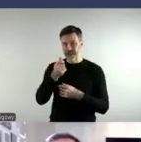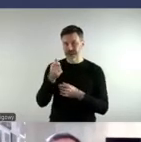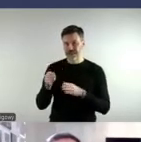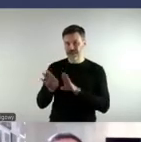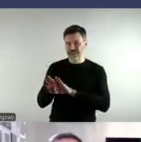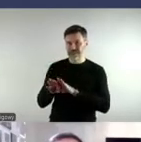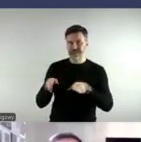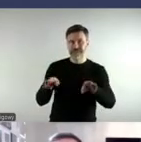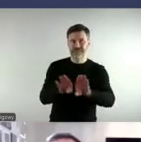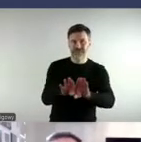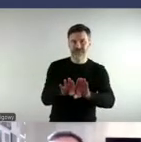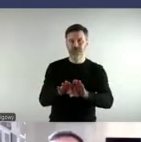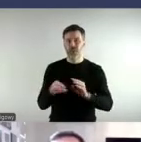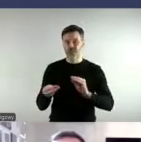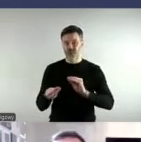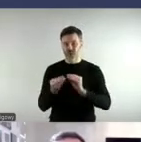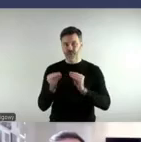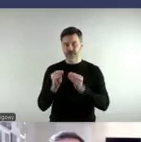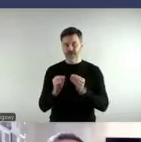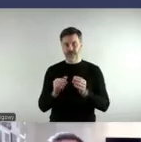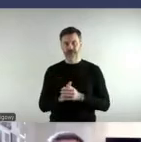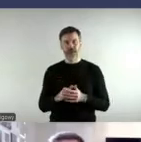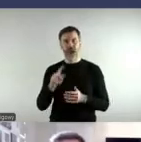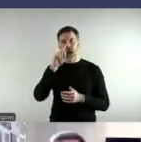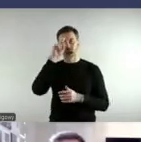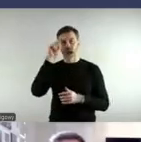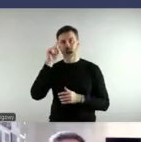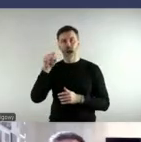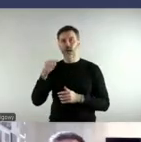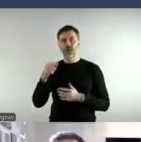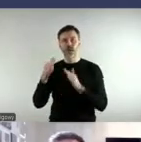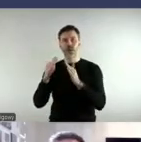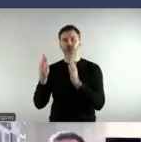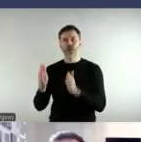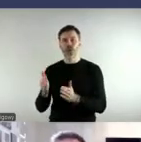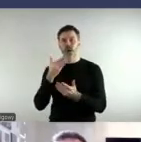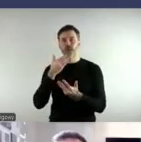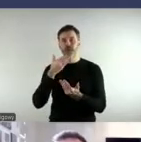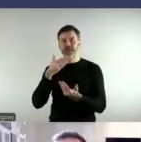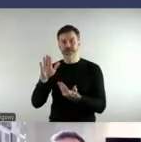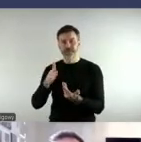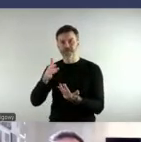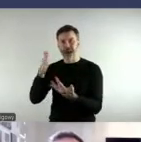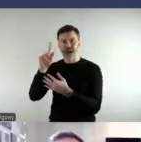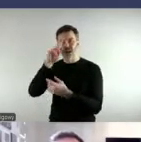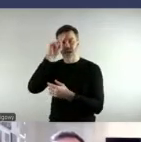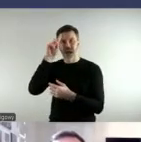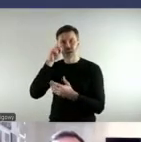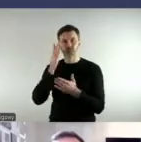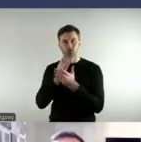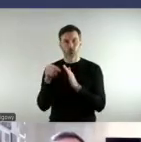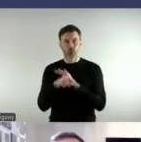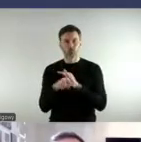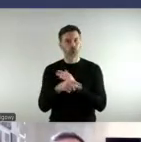busy też street in our problemy city. związane z Then we have co zrobić z problems with mieszkańcami what to do with the residents takiej of kamienicy, czy such zapewnienie